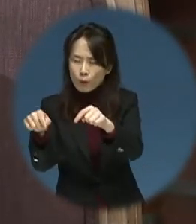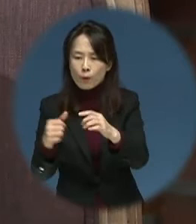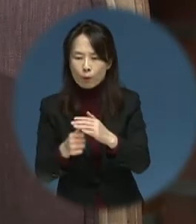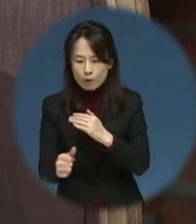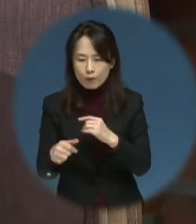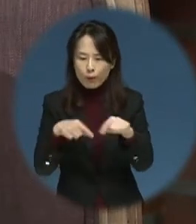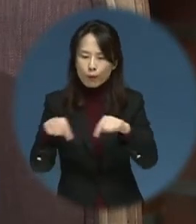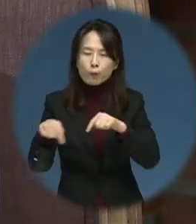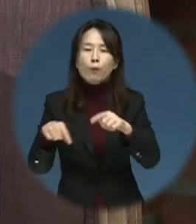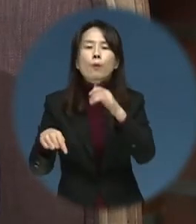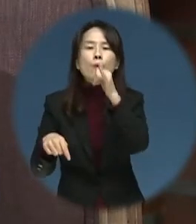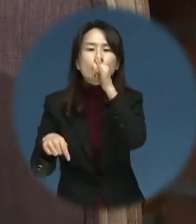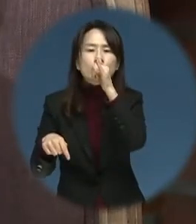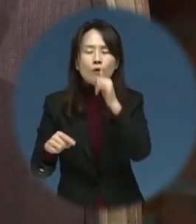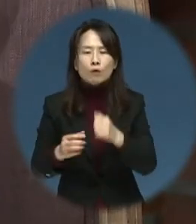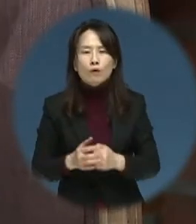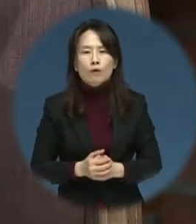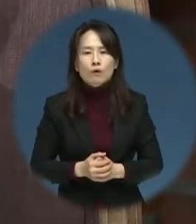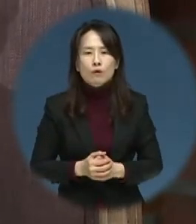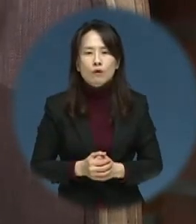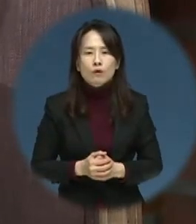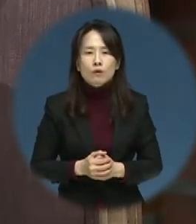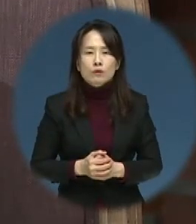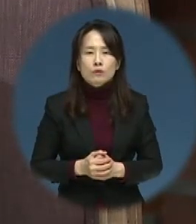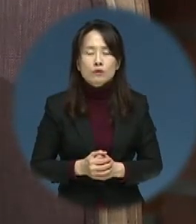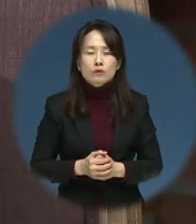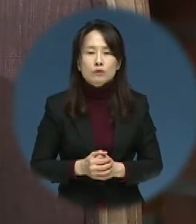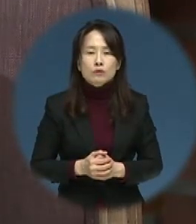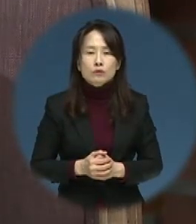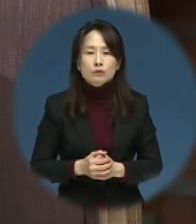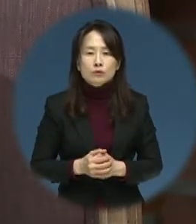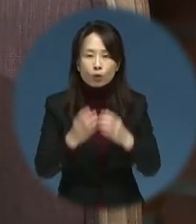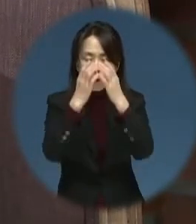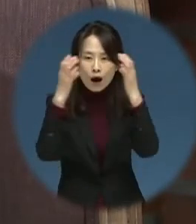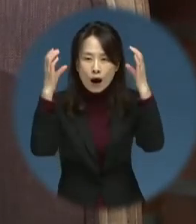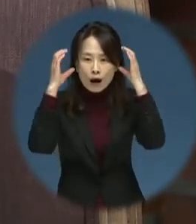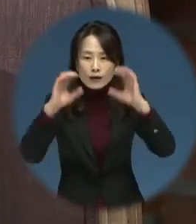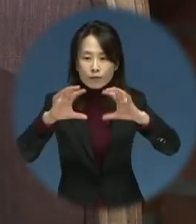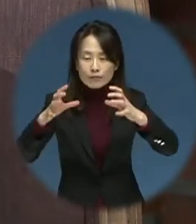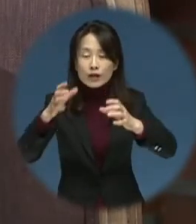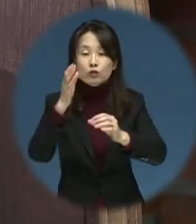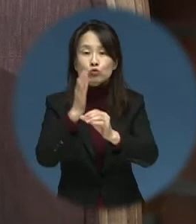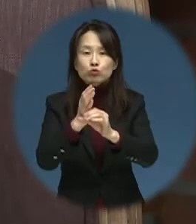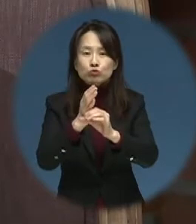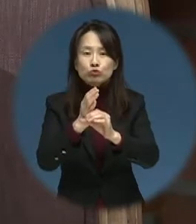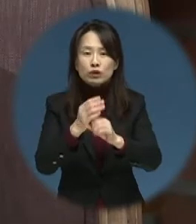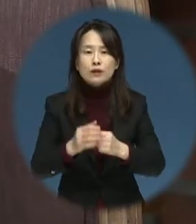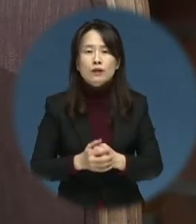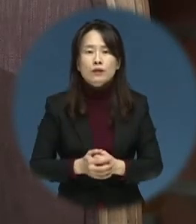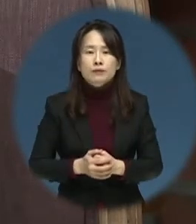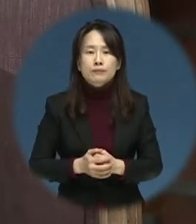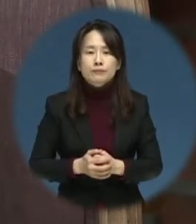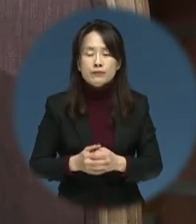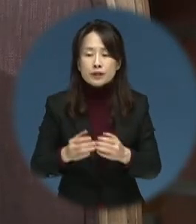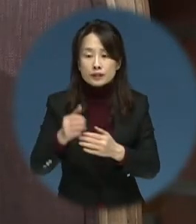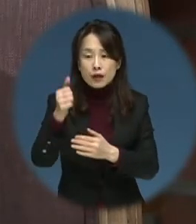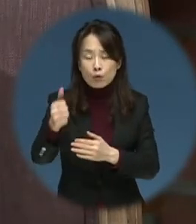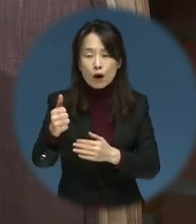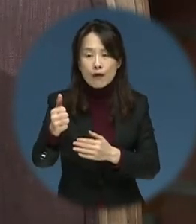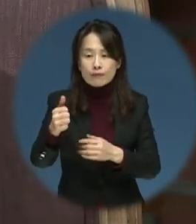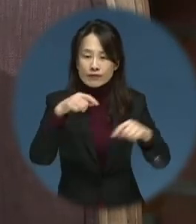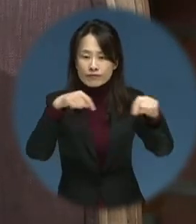있죠. 그래서 사우디 같은데나 또 일부 아랍 국가들 중에는 장관 평균 재임 기간이